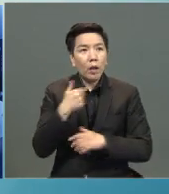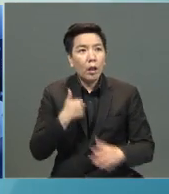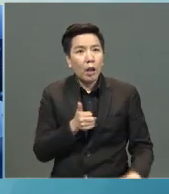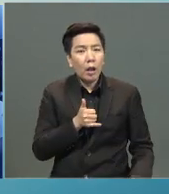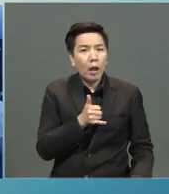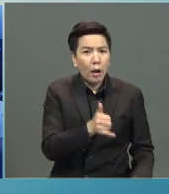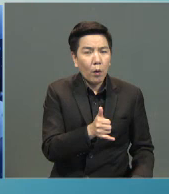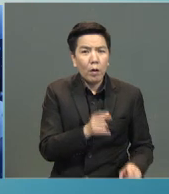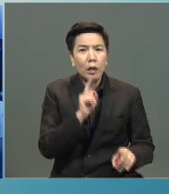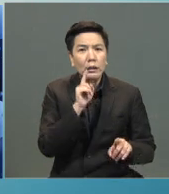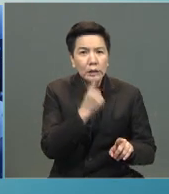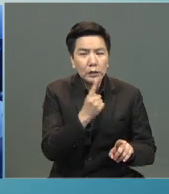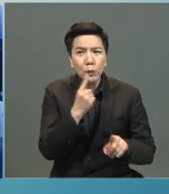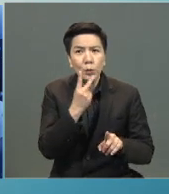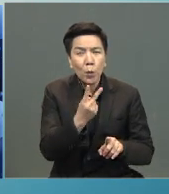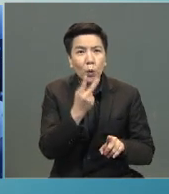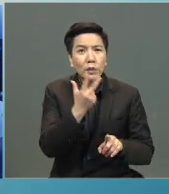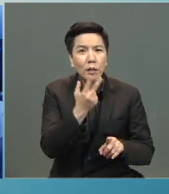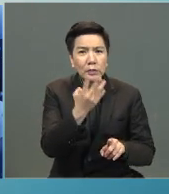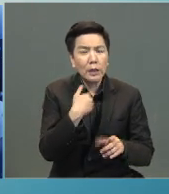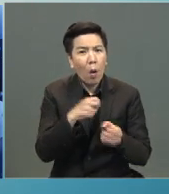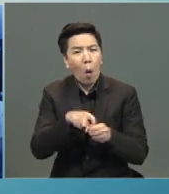ซองเสร็จปุ๊บระบบก็จะเช็คเค้าไว้ท่านอัตโนมัติท่านไม่ต้องไปเลือกและว่าเช็คอินเช็คเอาท์ถ้าท่านเช็คอินแล้วระบบจะเช็คคะไว้ให้อัตโนมัติอันนี้ท่านก็จะไม่ลืมและบางคนโทรมาบอกผมว่าบางทีวันวานๆนะพี่เช็คอินเข้าไป4-5รอบแล้วไม่รู้ว่าพี่เช็คอ้ะ